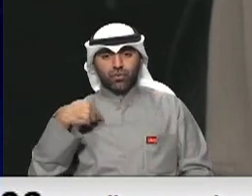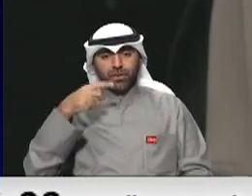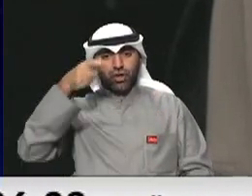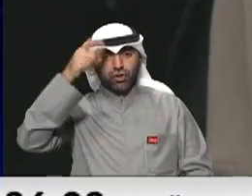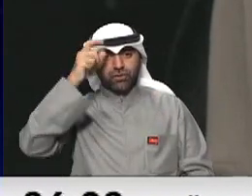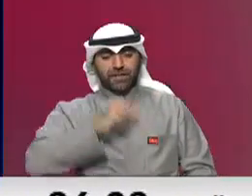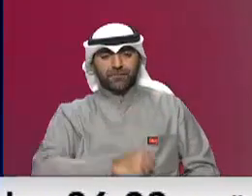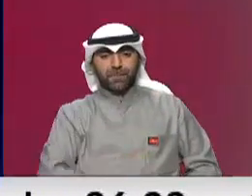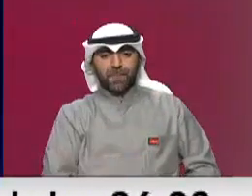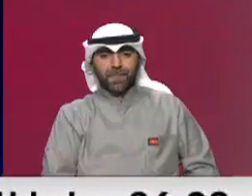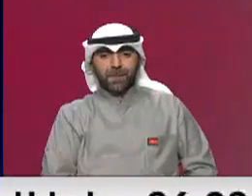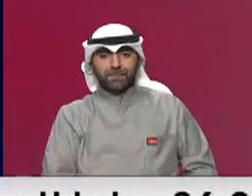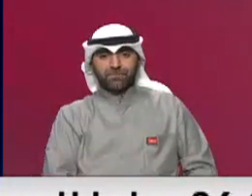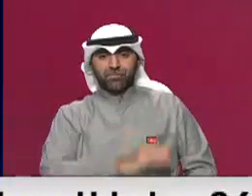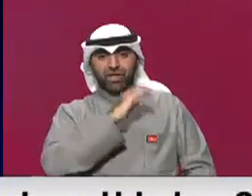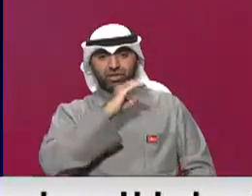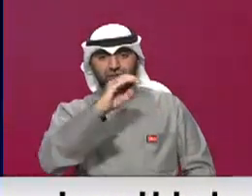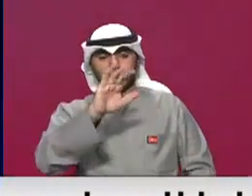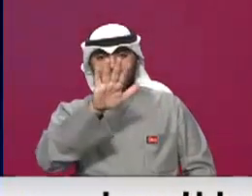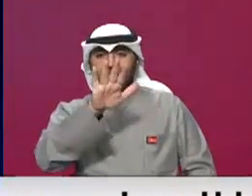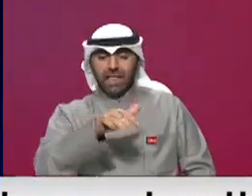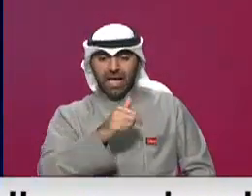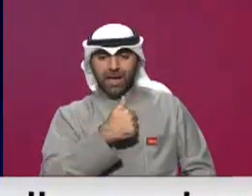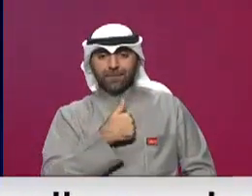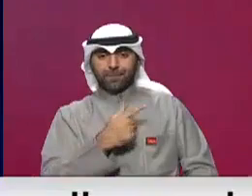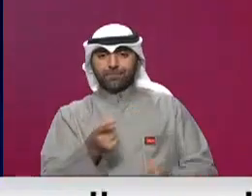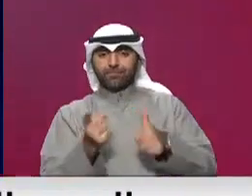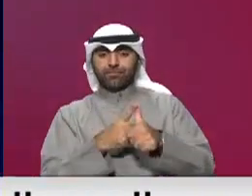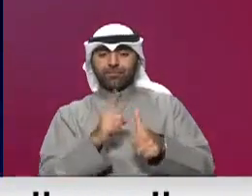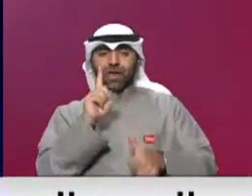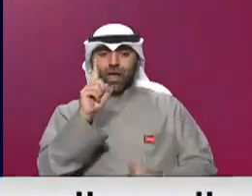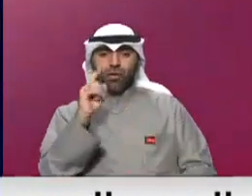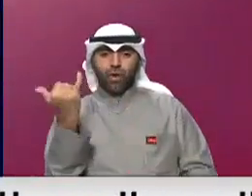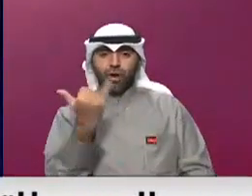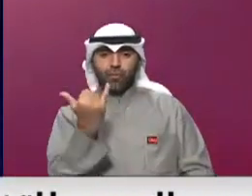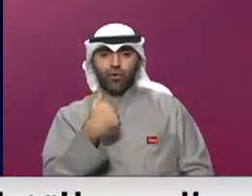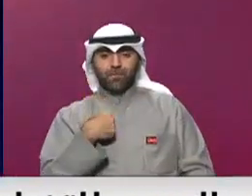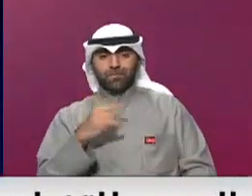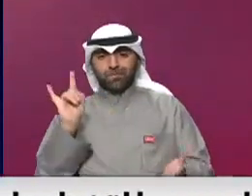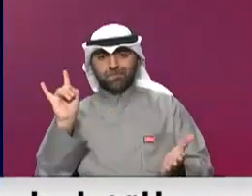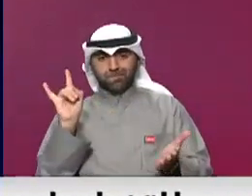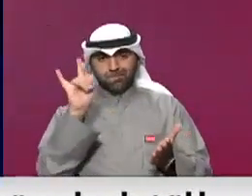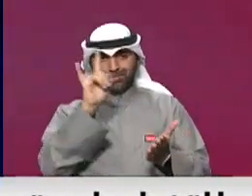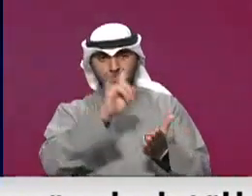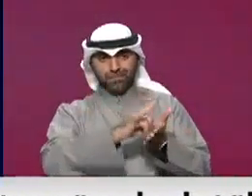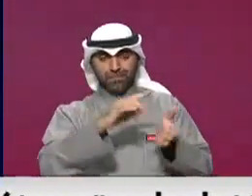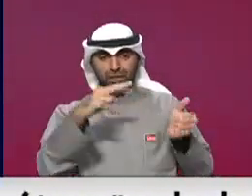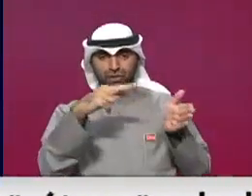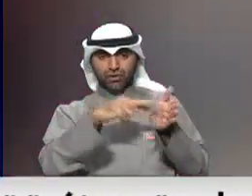الرئيسي لزيارتنا أنا والمهندس جمال النوري رئيس لجنة الإغاثة في الجمعية الكويتية للإغاثة هو للتشاور